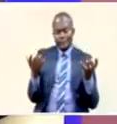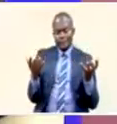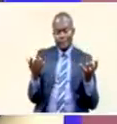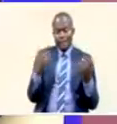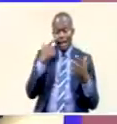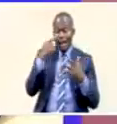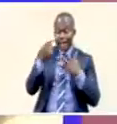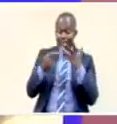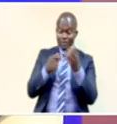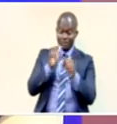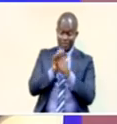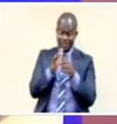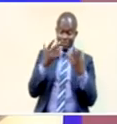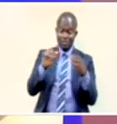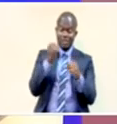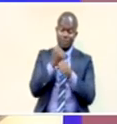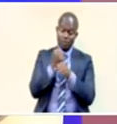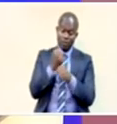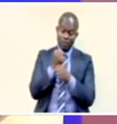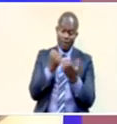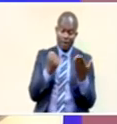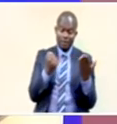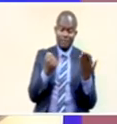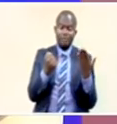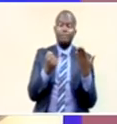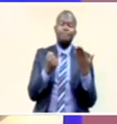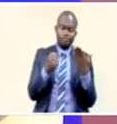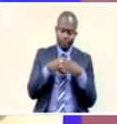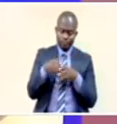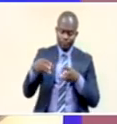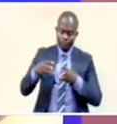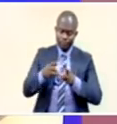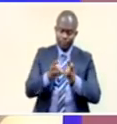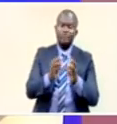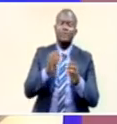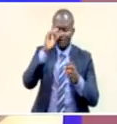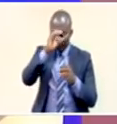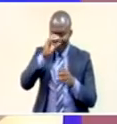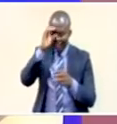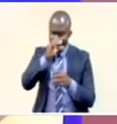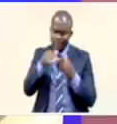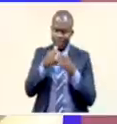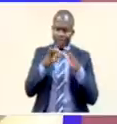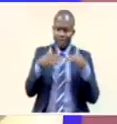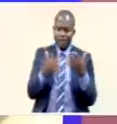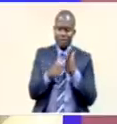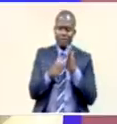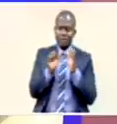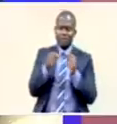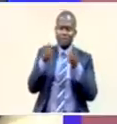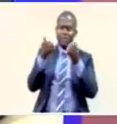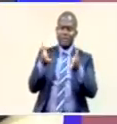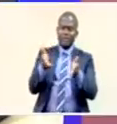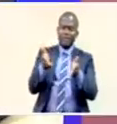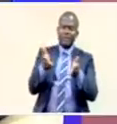hari ibintu byinshi rero bimaze gukorwa nyine muri iyo nzira yo gushakisha uko ibibazo byaba bihari byaba